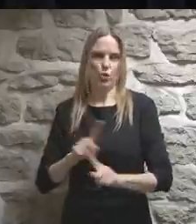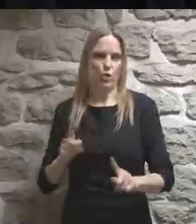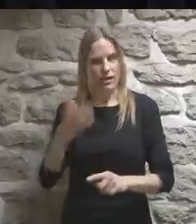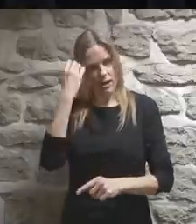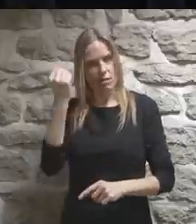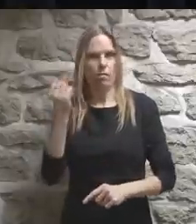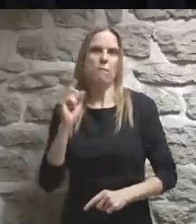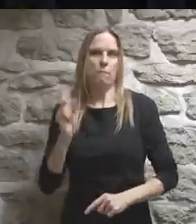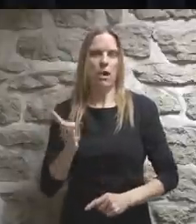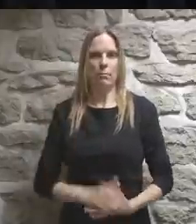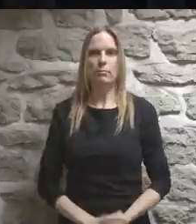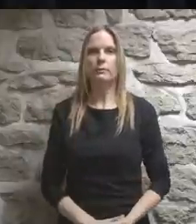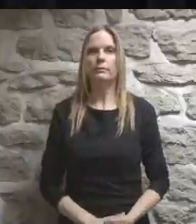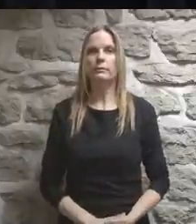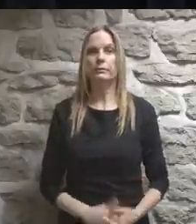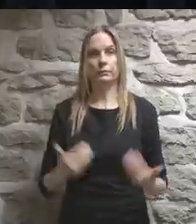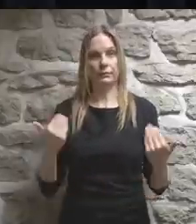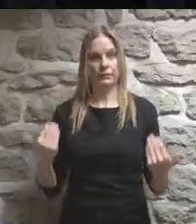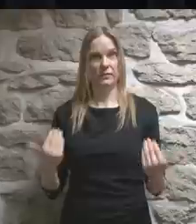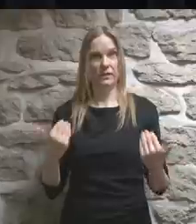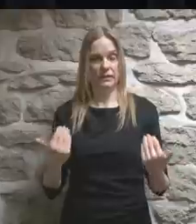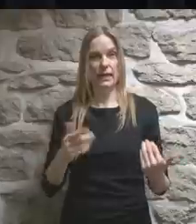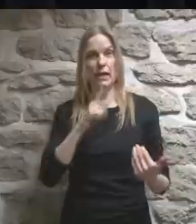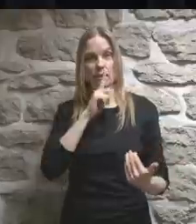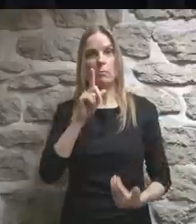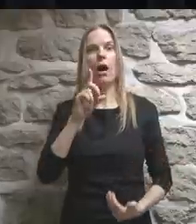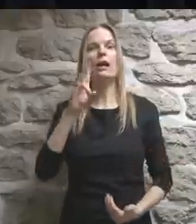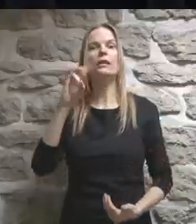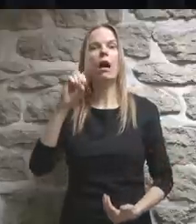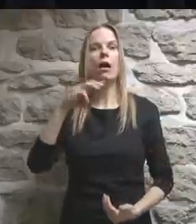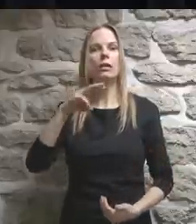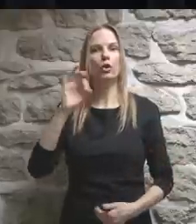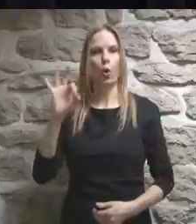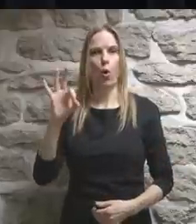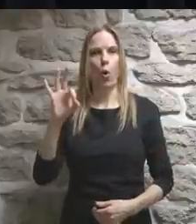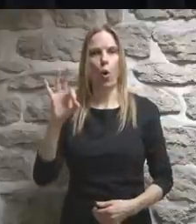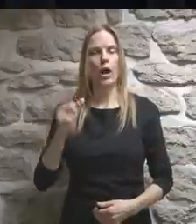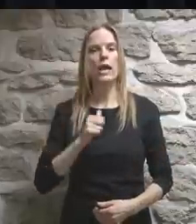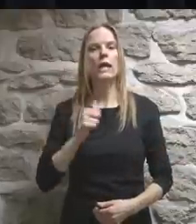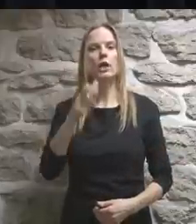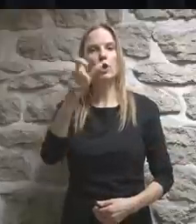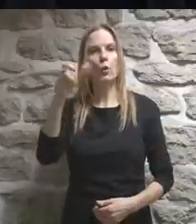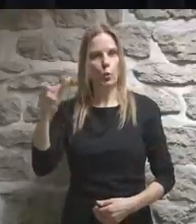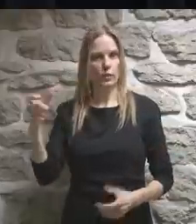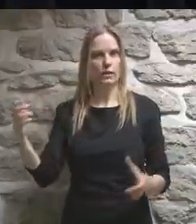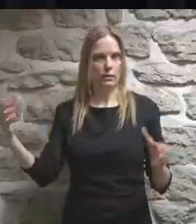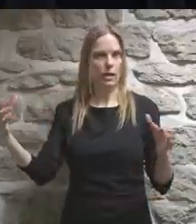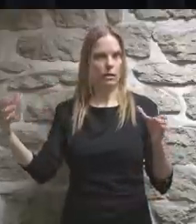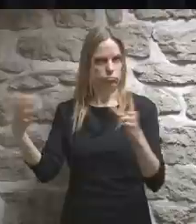Nüüd täna, nagu ma ütlesin, toimub ka NATO siis juhtide